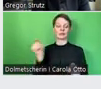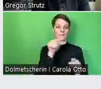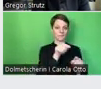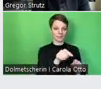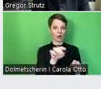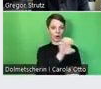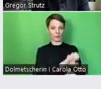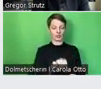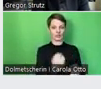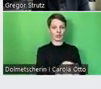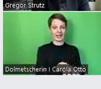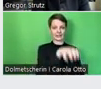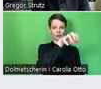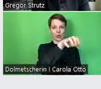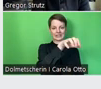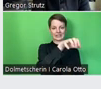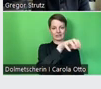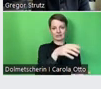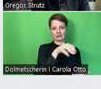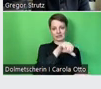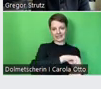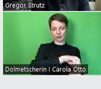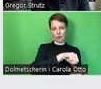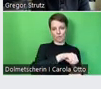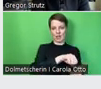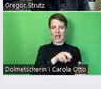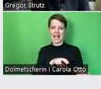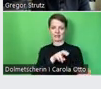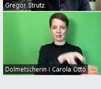Europäischen Ressourcenzentrum Accessible EU.